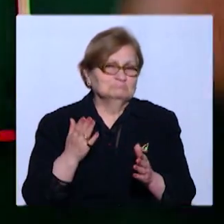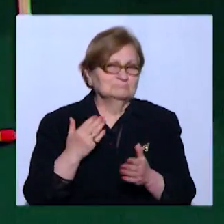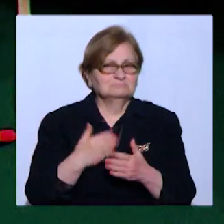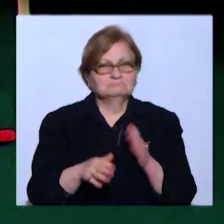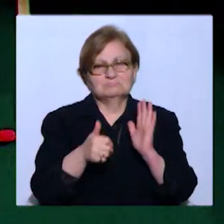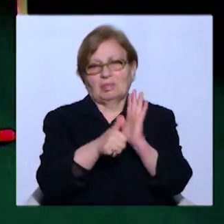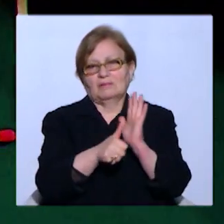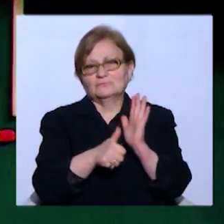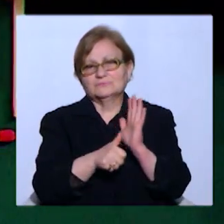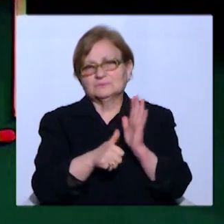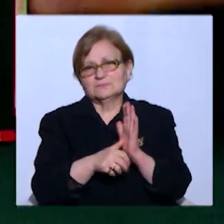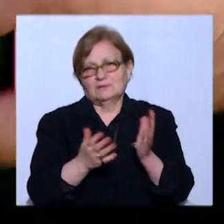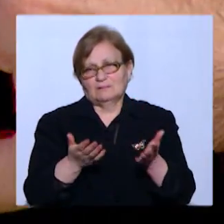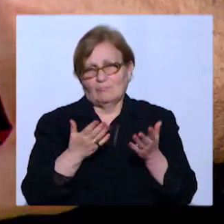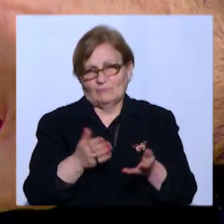ექვსიანი გამოგვივიდა.